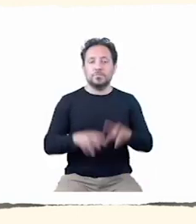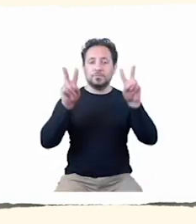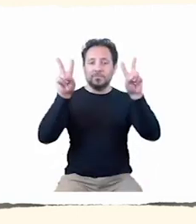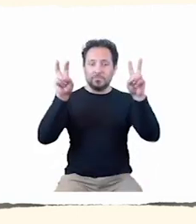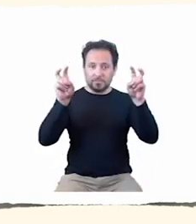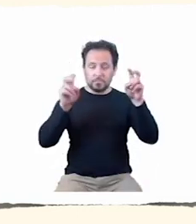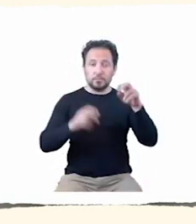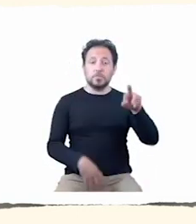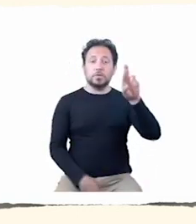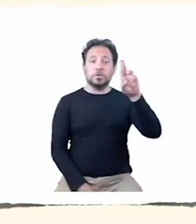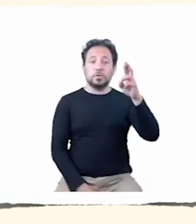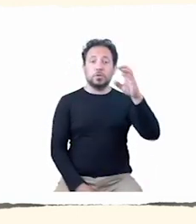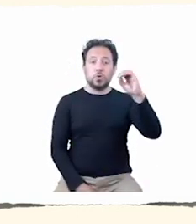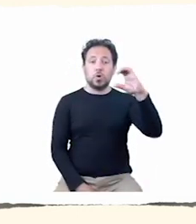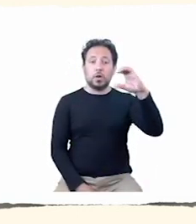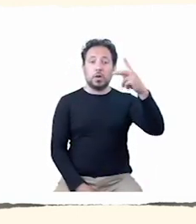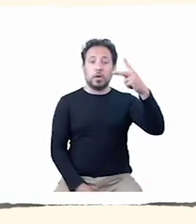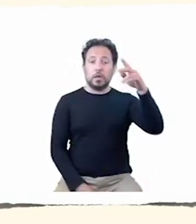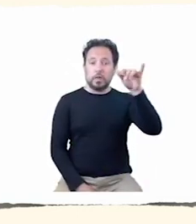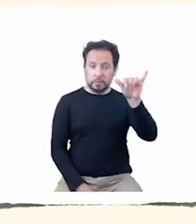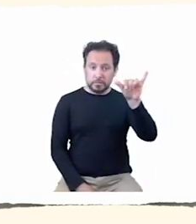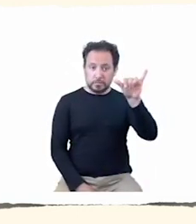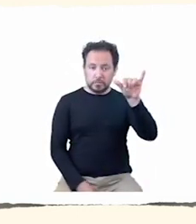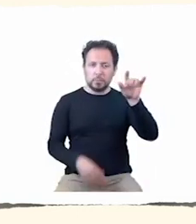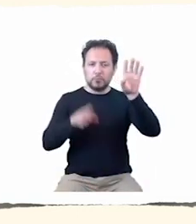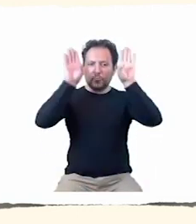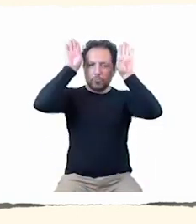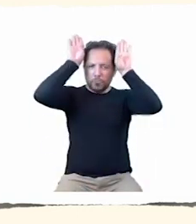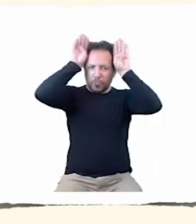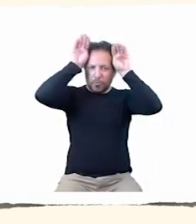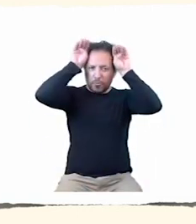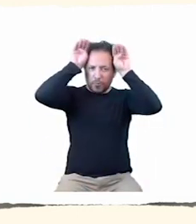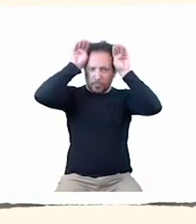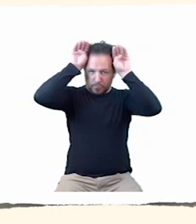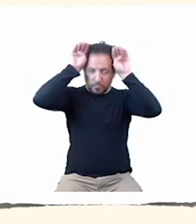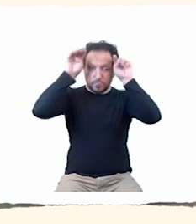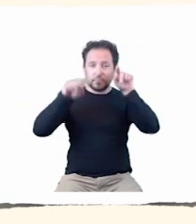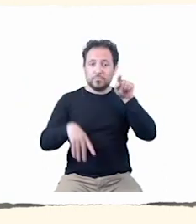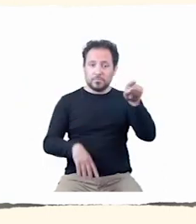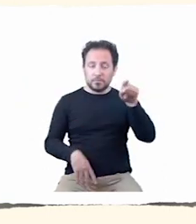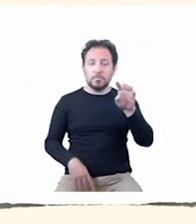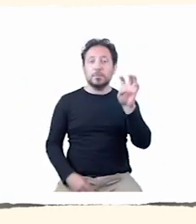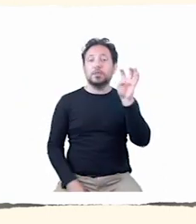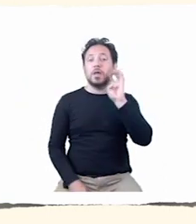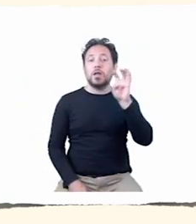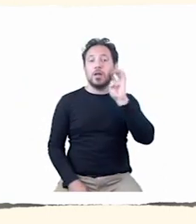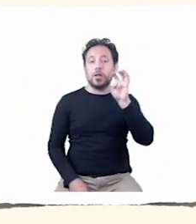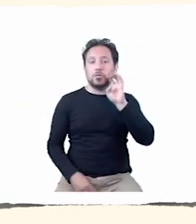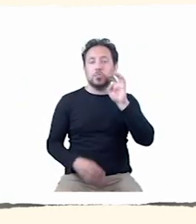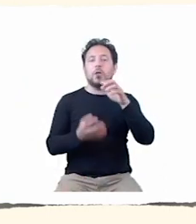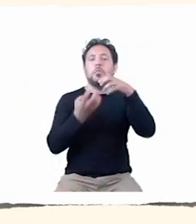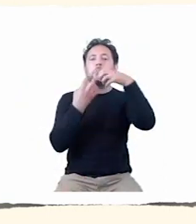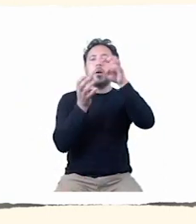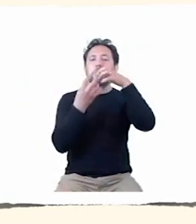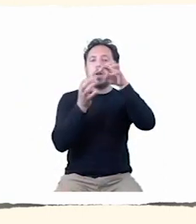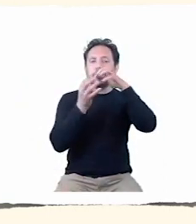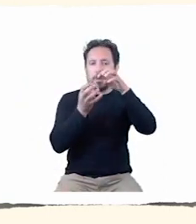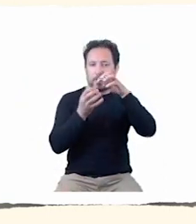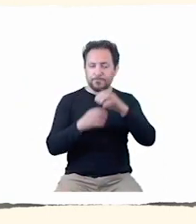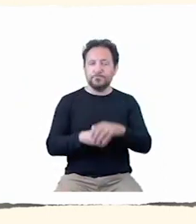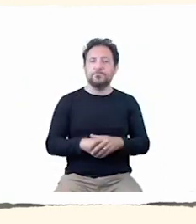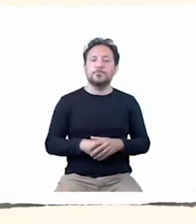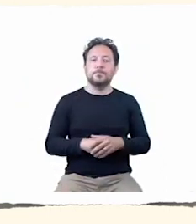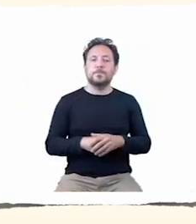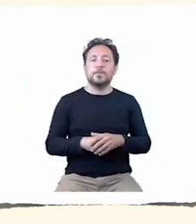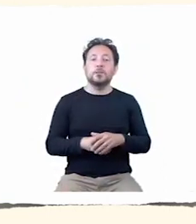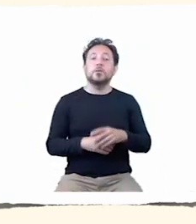Benvenuti in questo e-book bilingue bimodale. Questo e-book è stato adattato